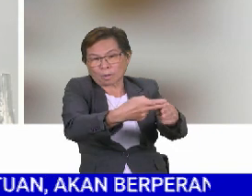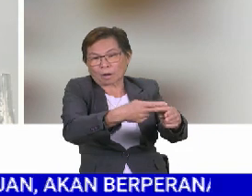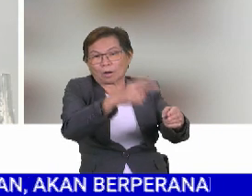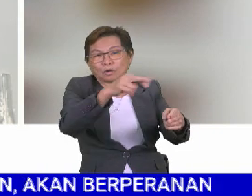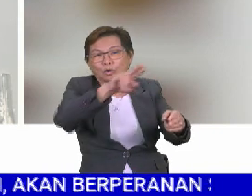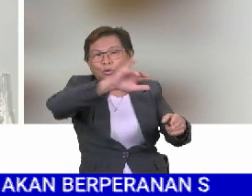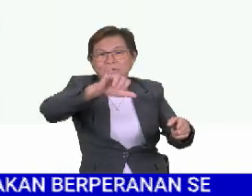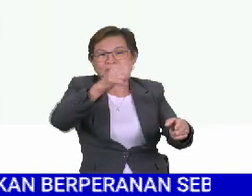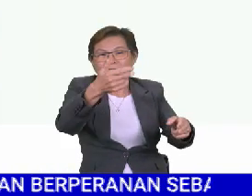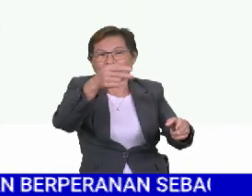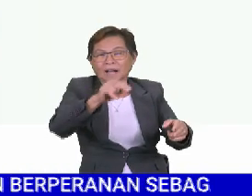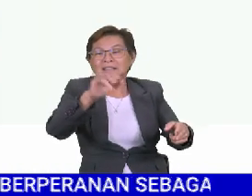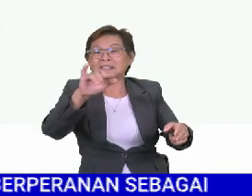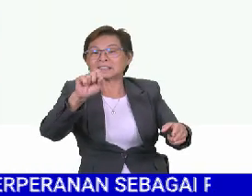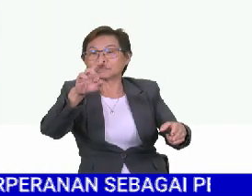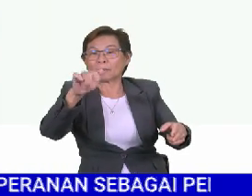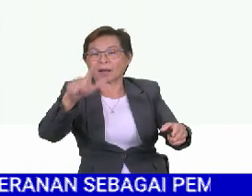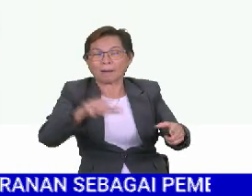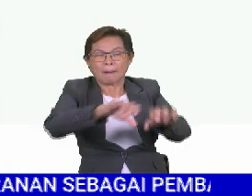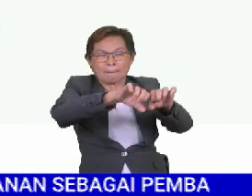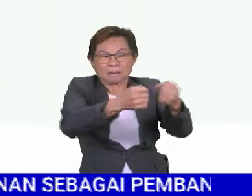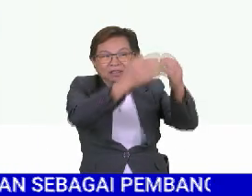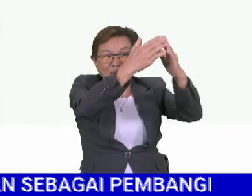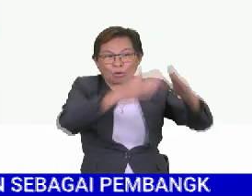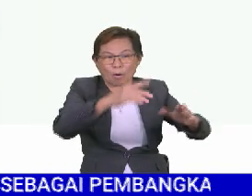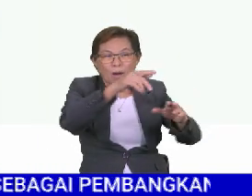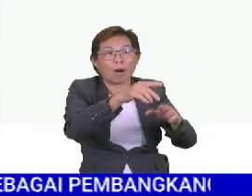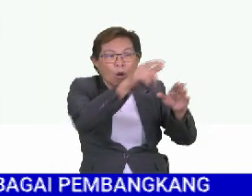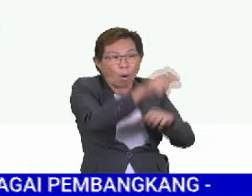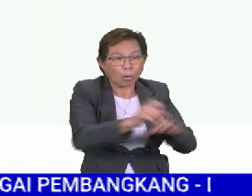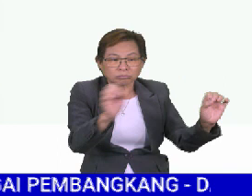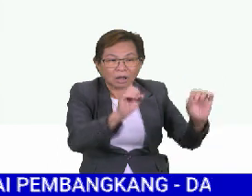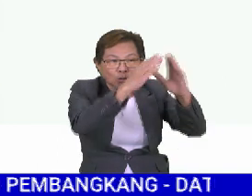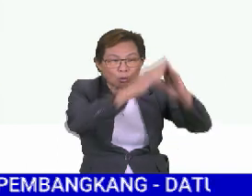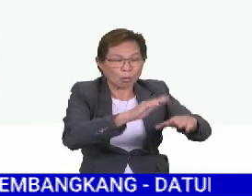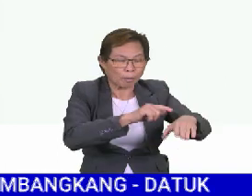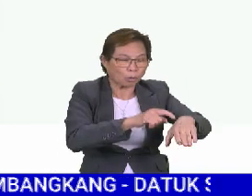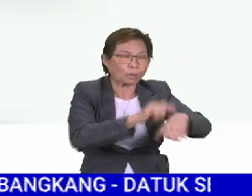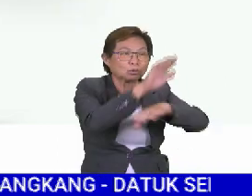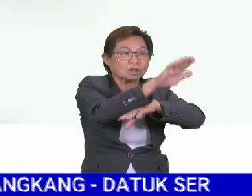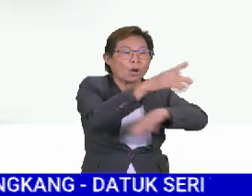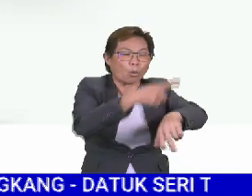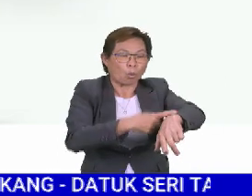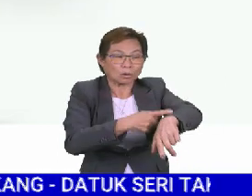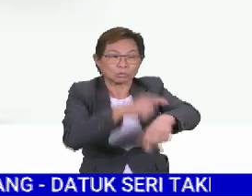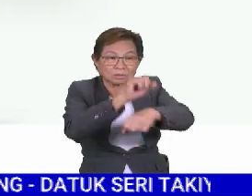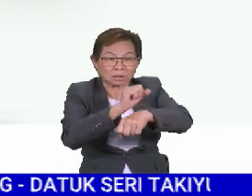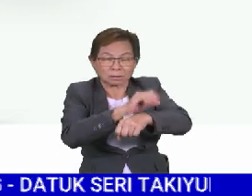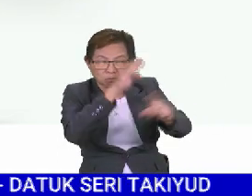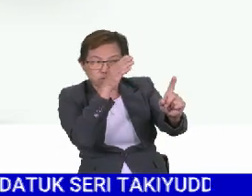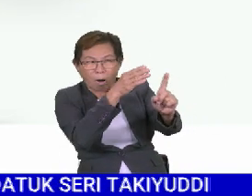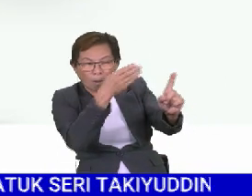Johan Ismail suspek melakukan pecah rumah semasa penghuni tiada di rumah pada waktu siang yaitu waktu bekerja dengan